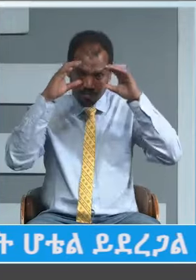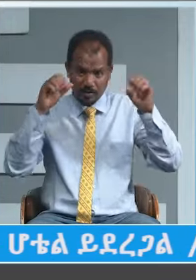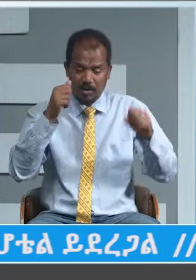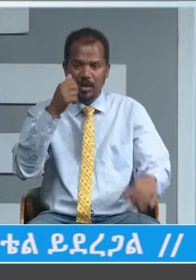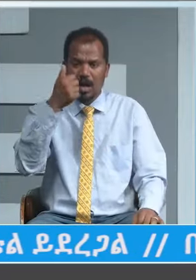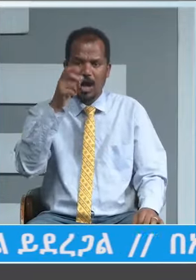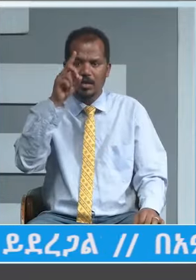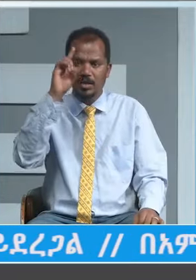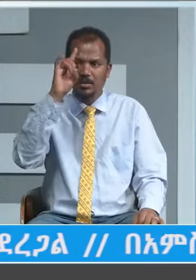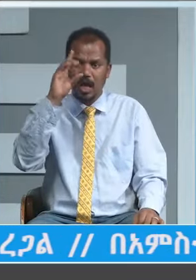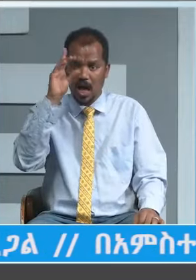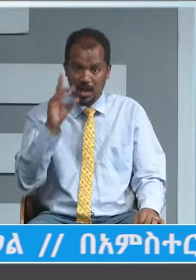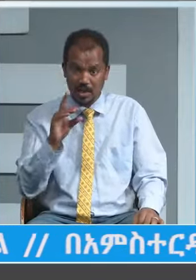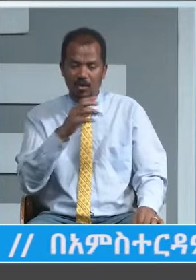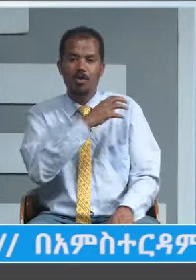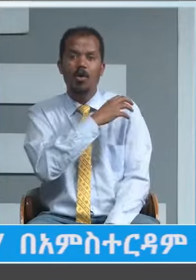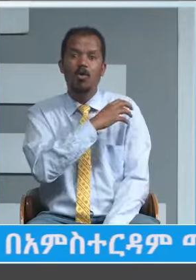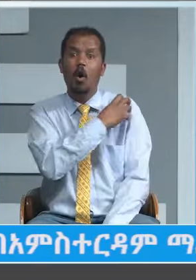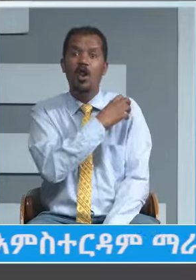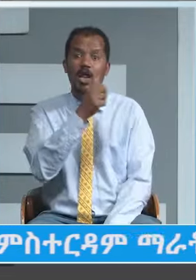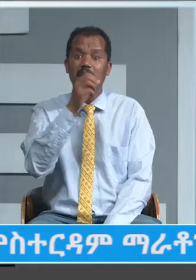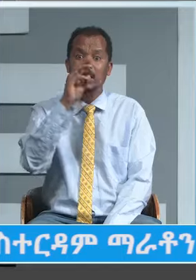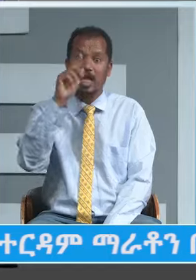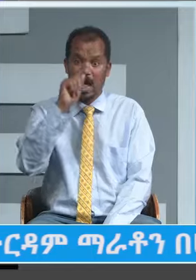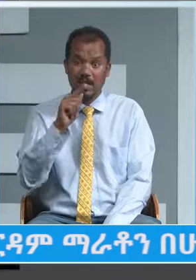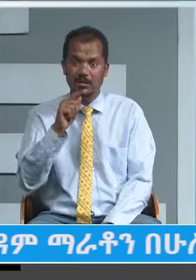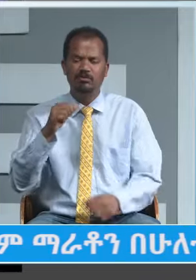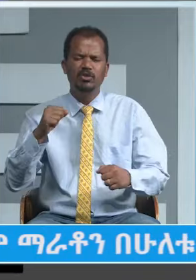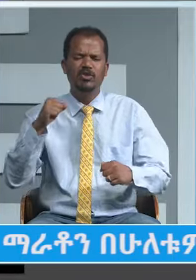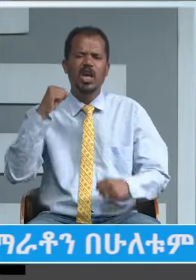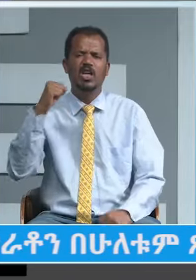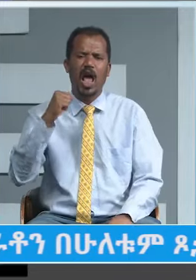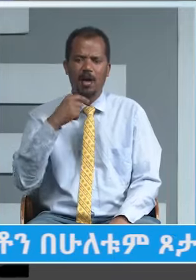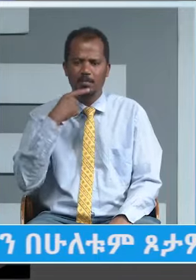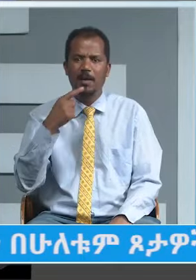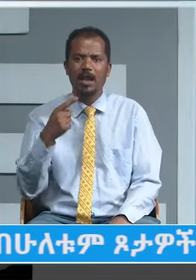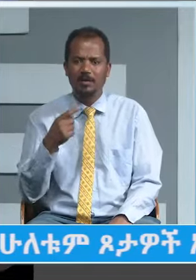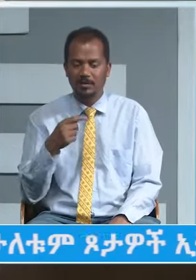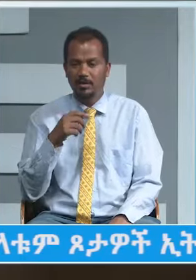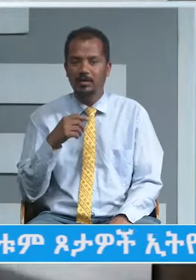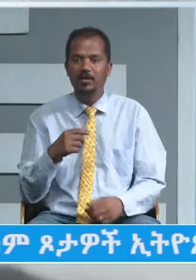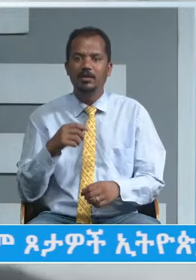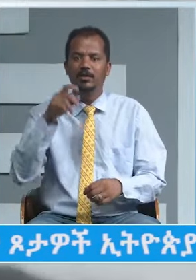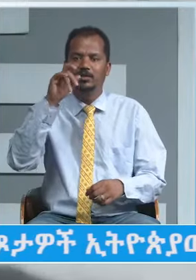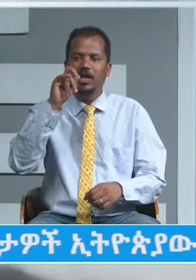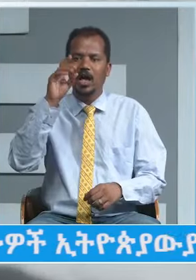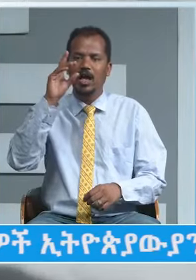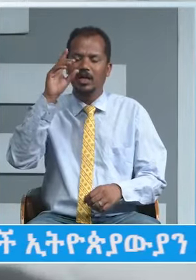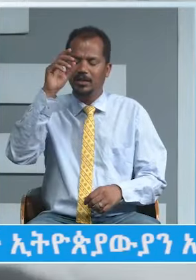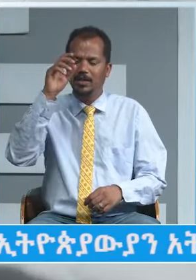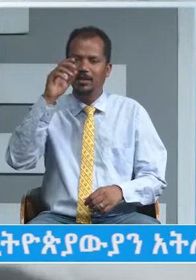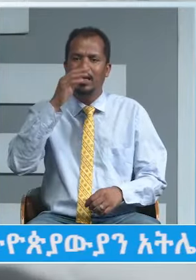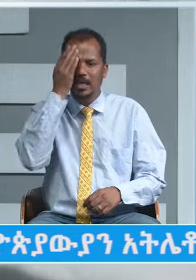የእስራኤል ፕሬዚዳንት አይዛክ ሄርዞግ ኮሎኔል ኤሳን ዳክሳን ጀግና በማለት ያወደሱ ሲሆን የዳክሳ